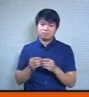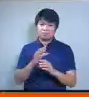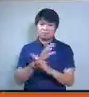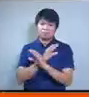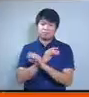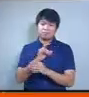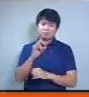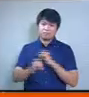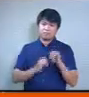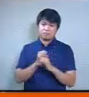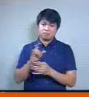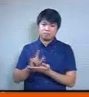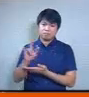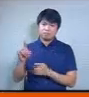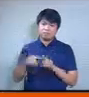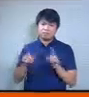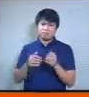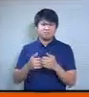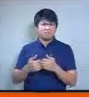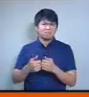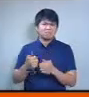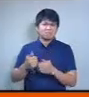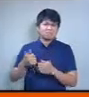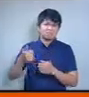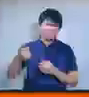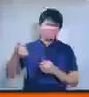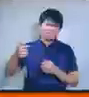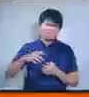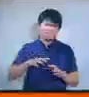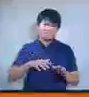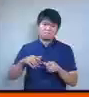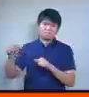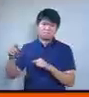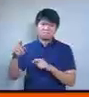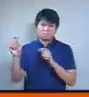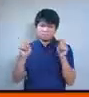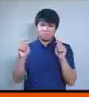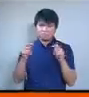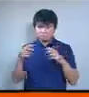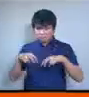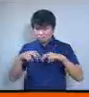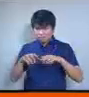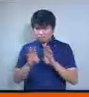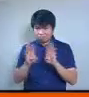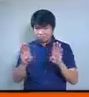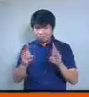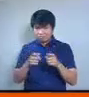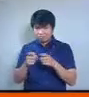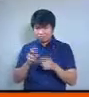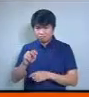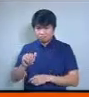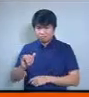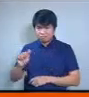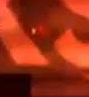international flight. Pero dahil palayo na ang bagyo, pinag-aaralan na ng MIAA na muli nang buksan ang operasyon ng NAIA.